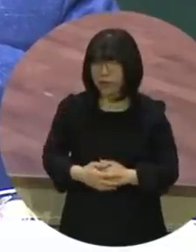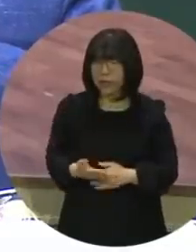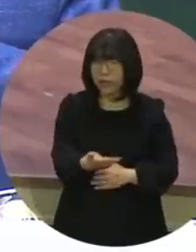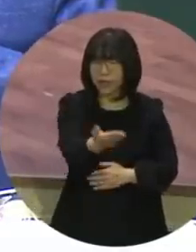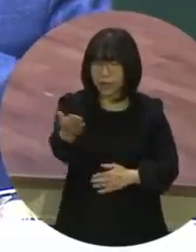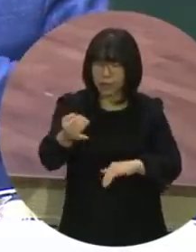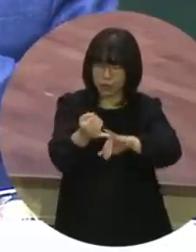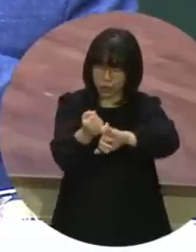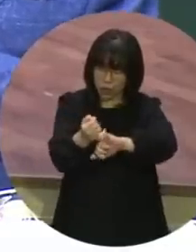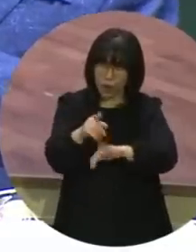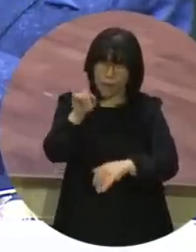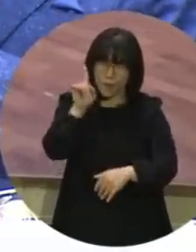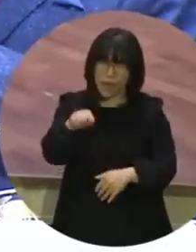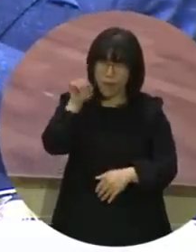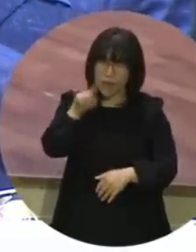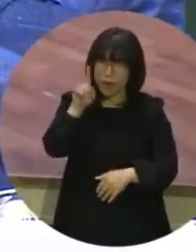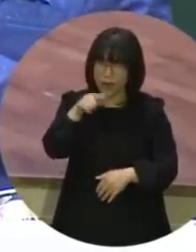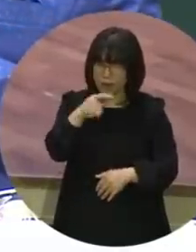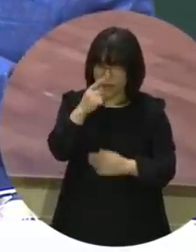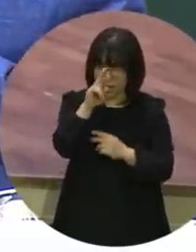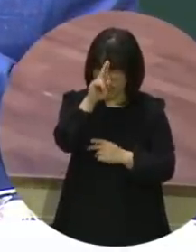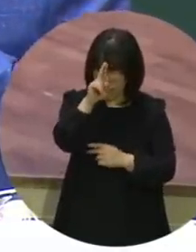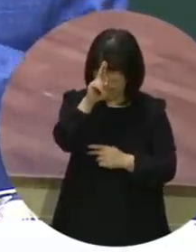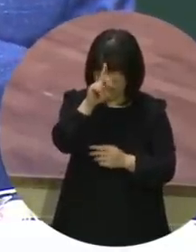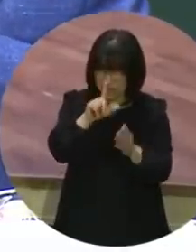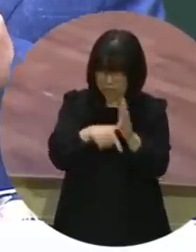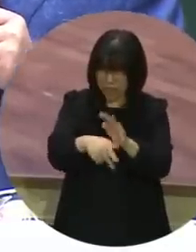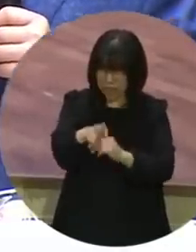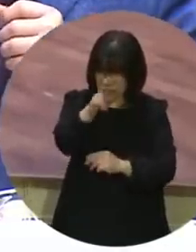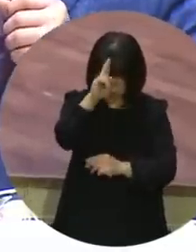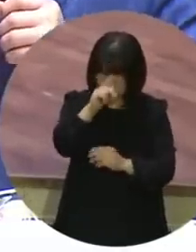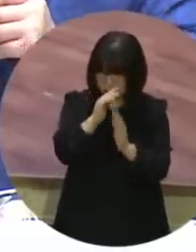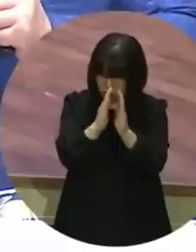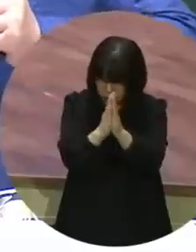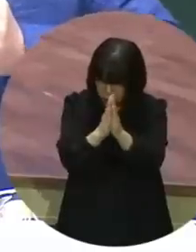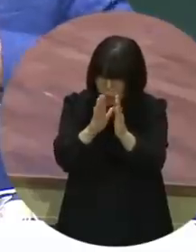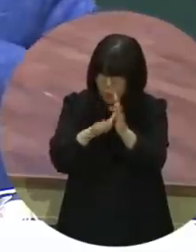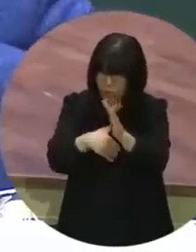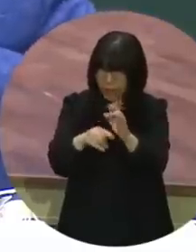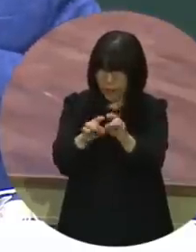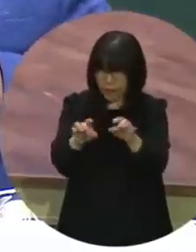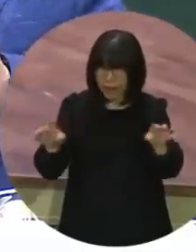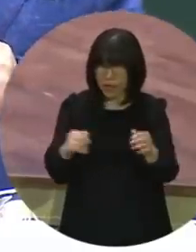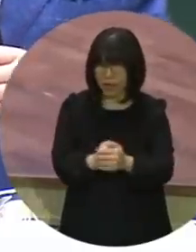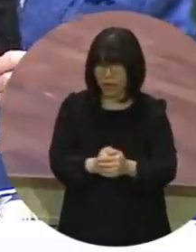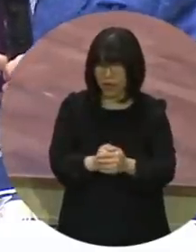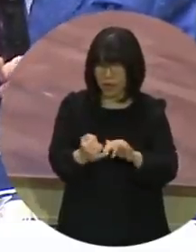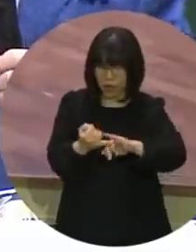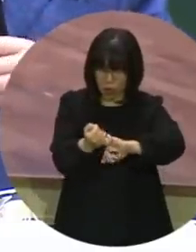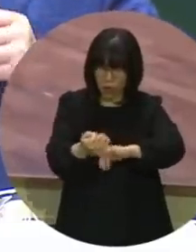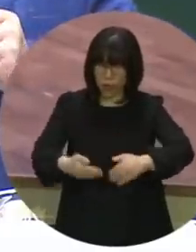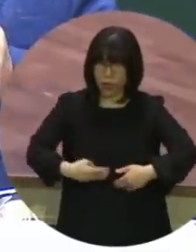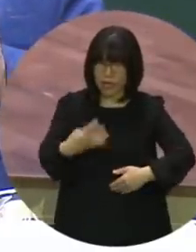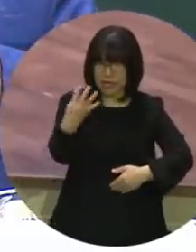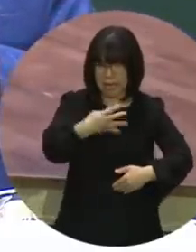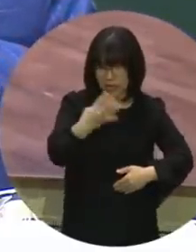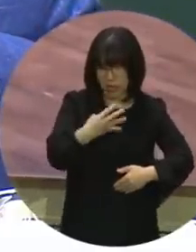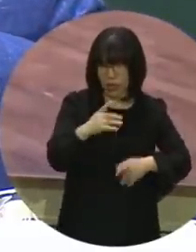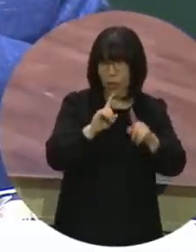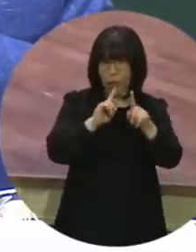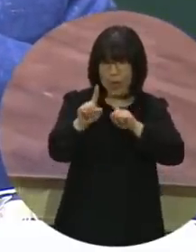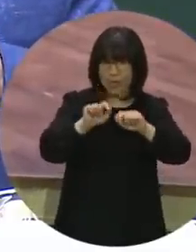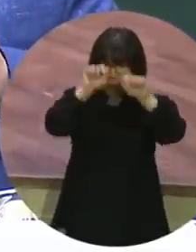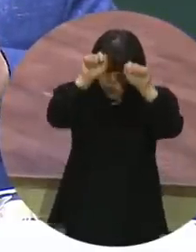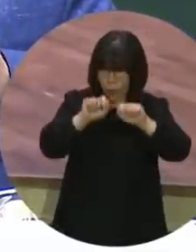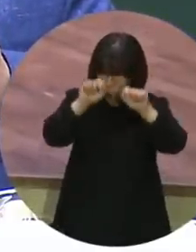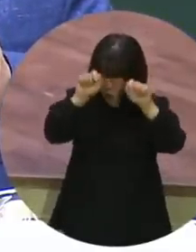하나님 앞에 사천 말씀도 237 나라 보고 막 이거는 입에서 달고 있어야 돼. 아멘. 막 꿈에도 막 뭐